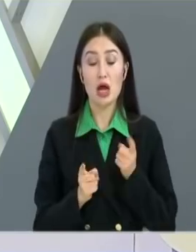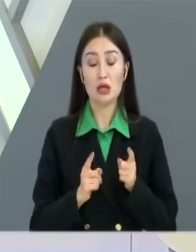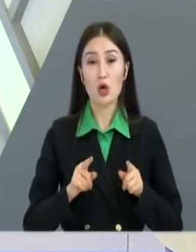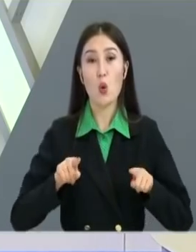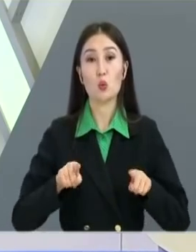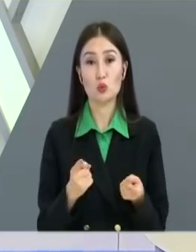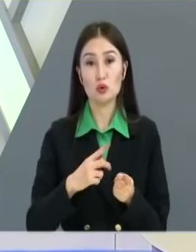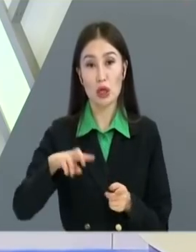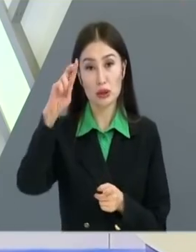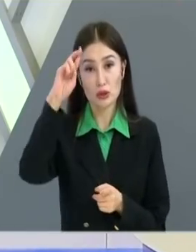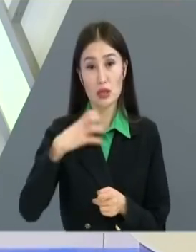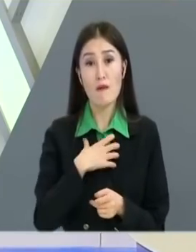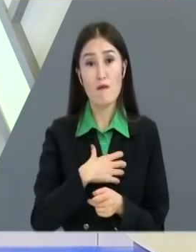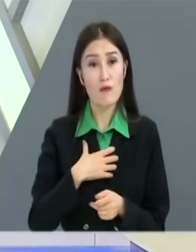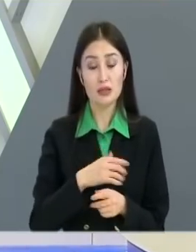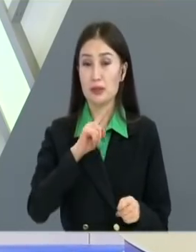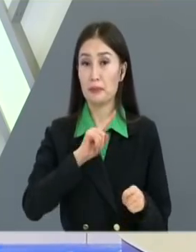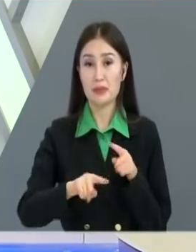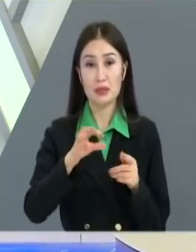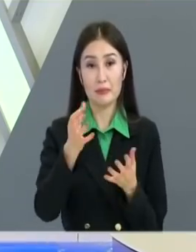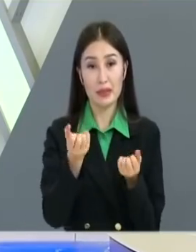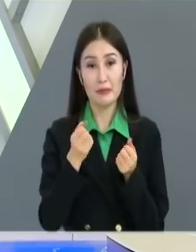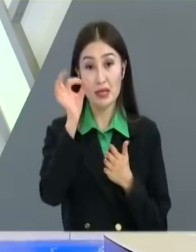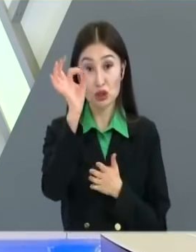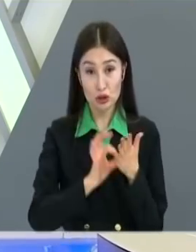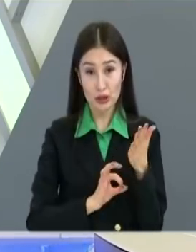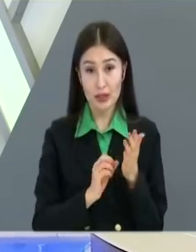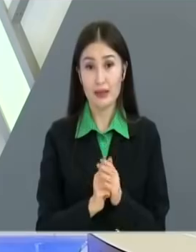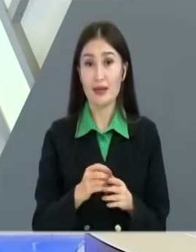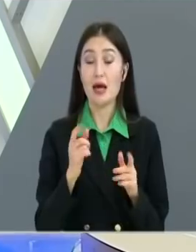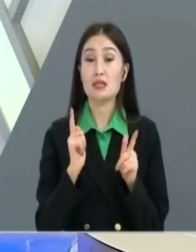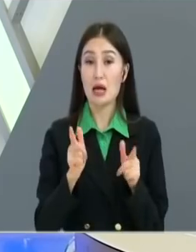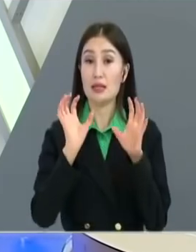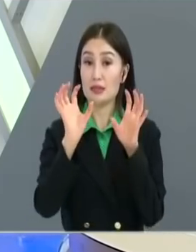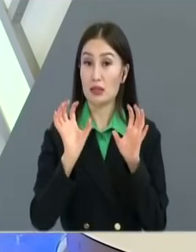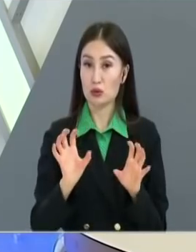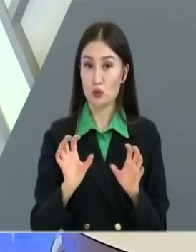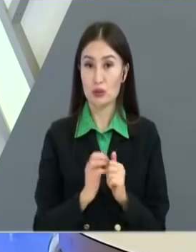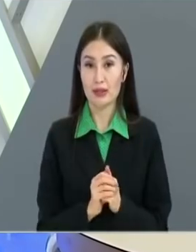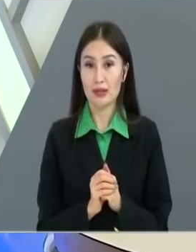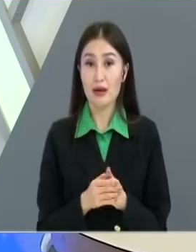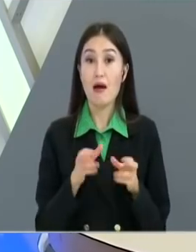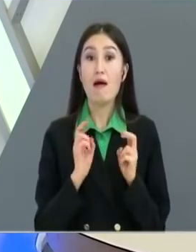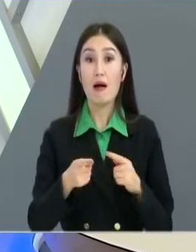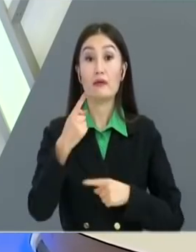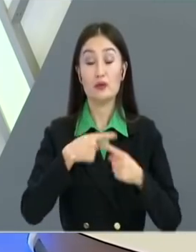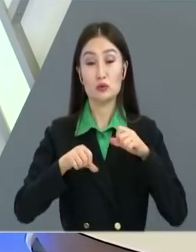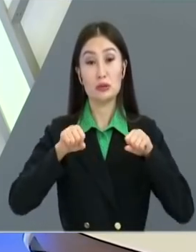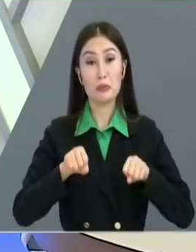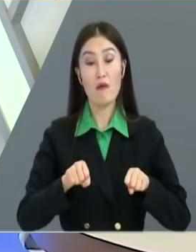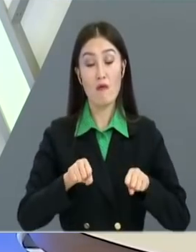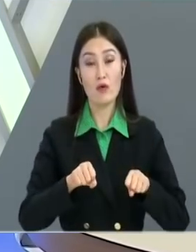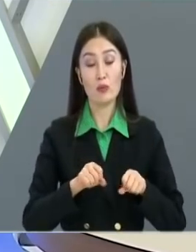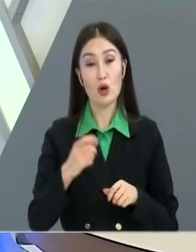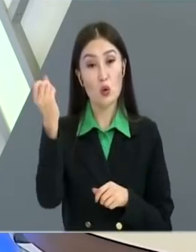государственности, потому крайне важно незамедлительно принимать решения в соответствии с Конституцией и законами. Как вернуться в правовое поле,